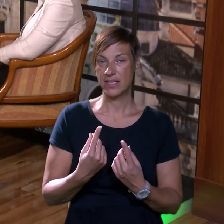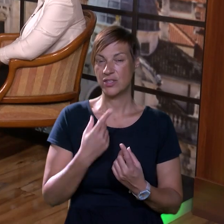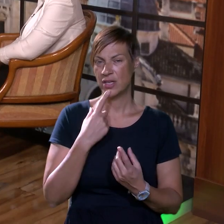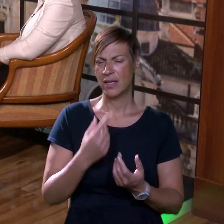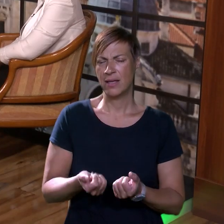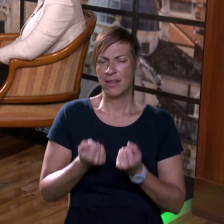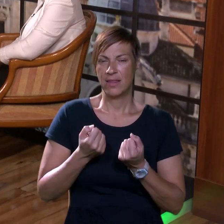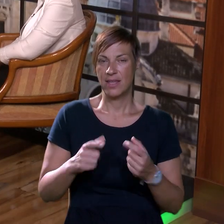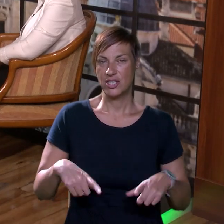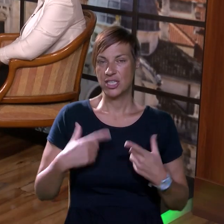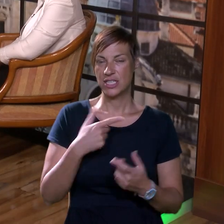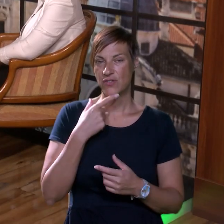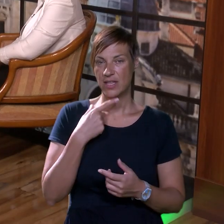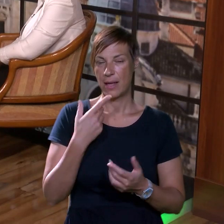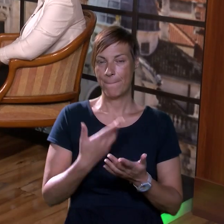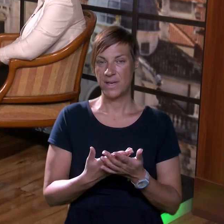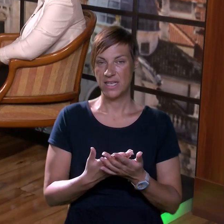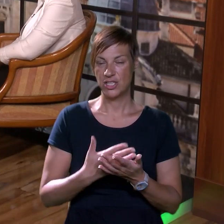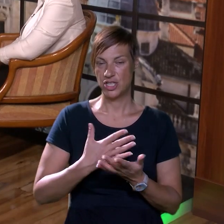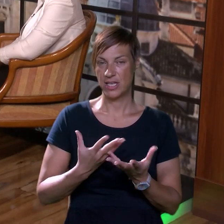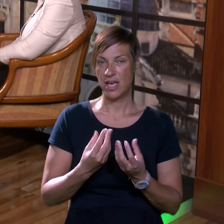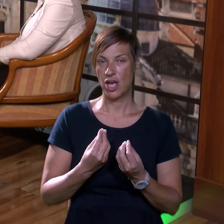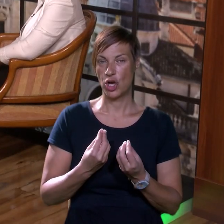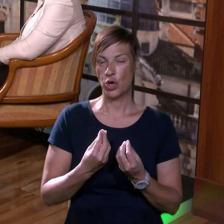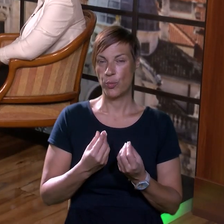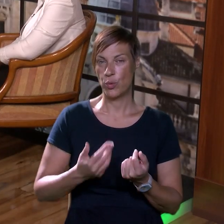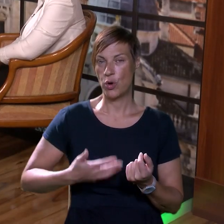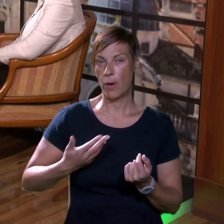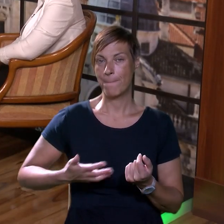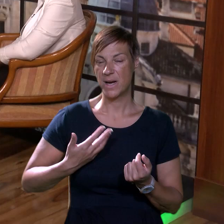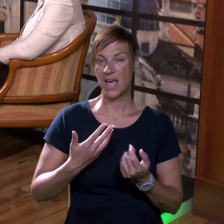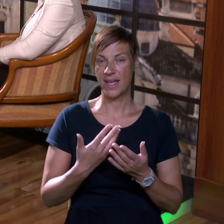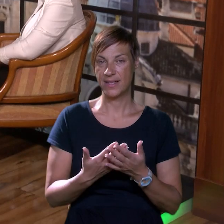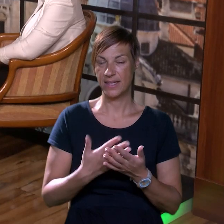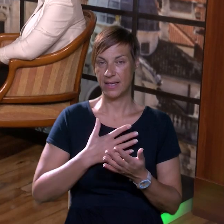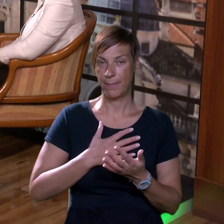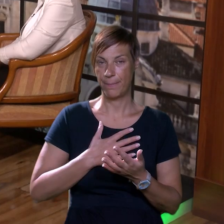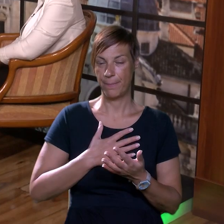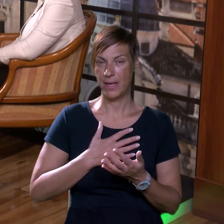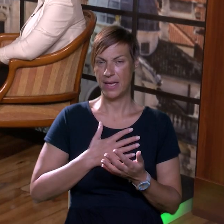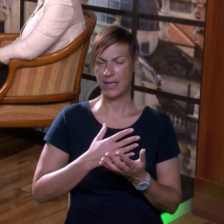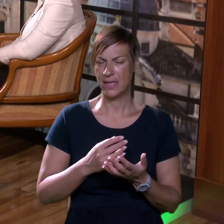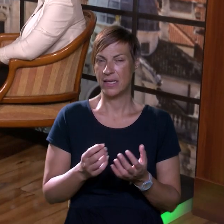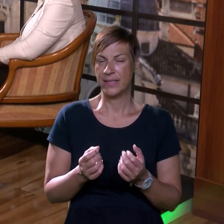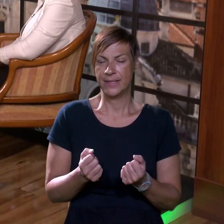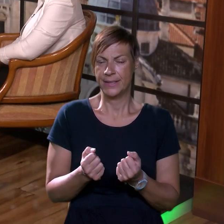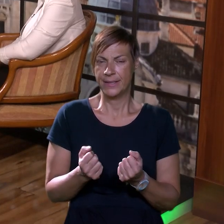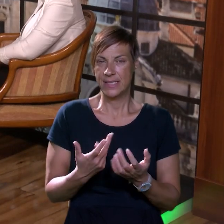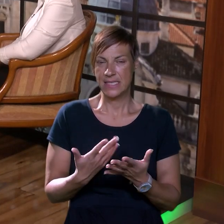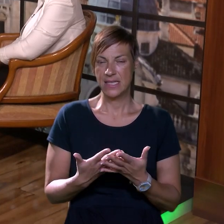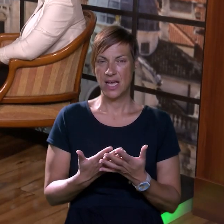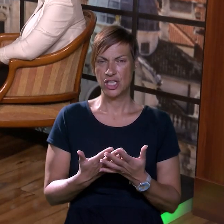stoji neka teška životna priča. Jako puno mladih je. Meni je recimo strašno